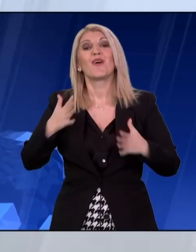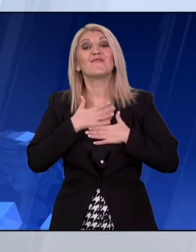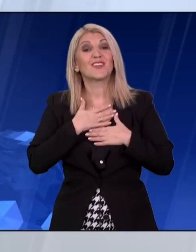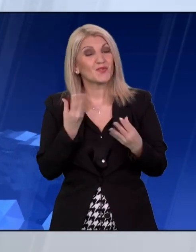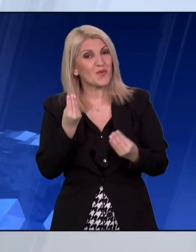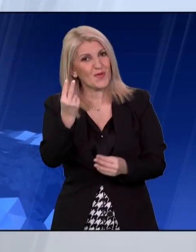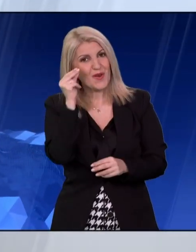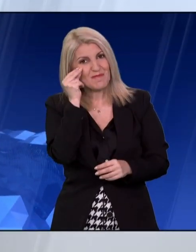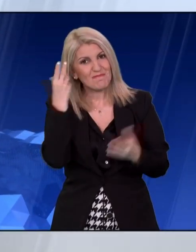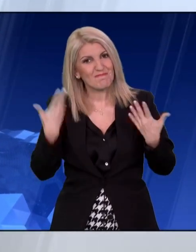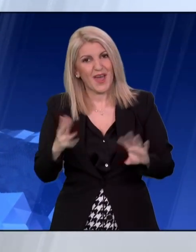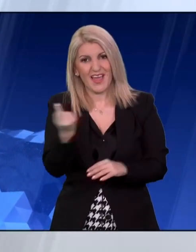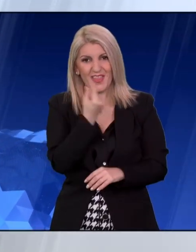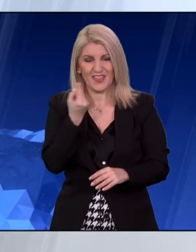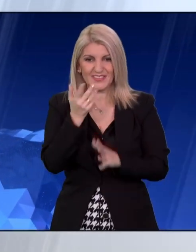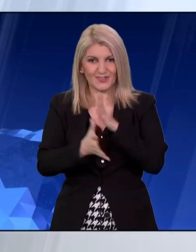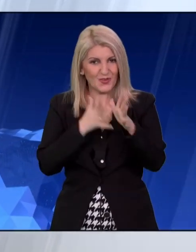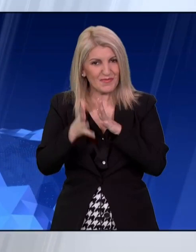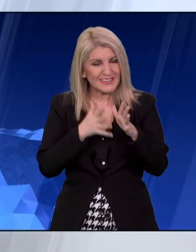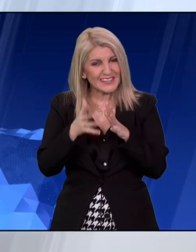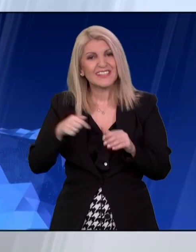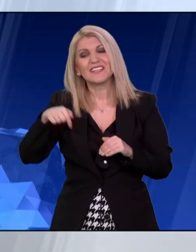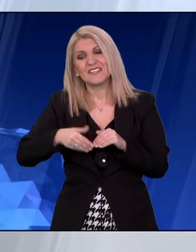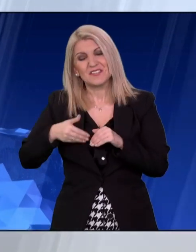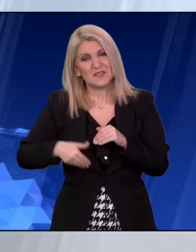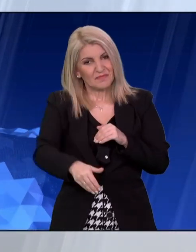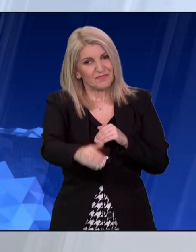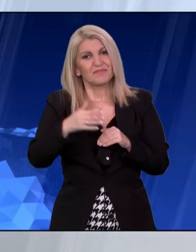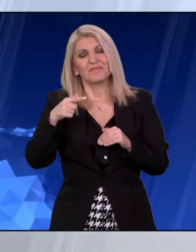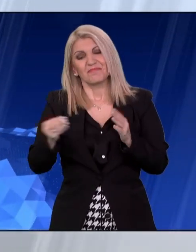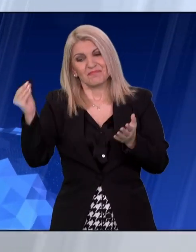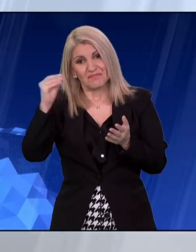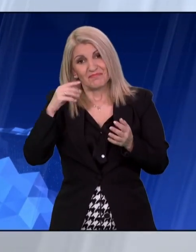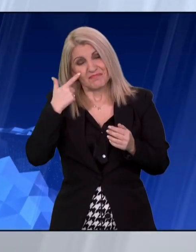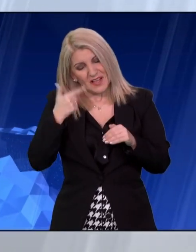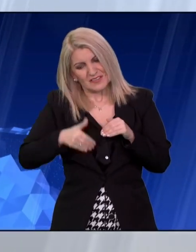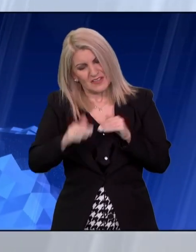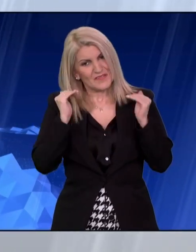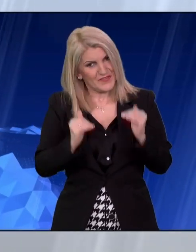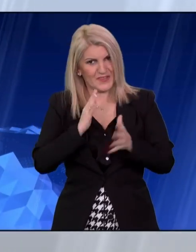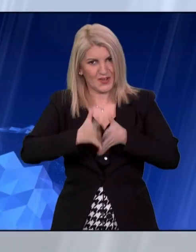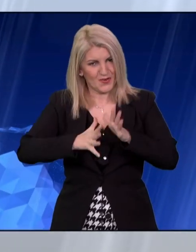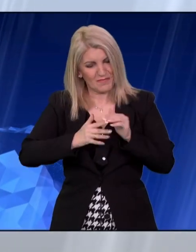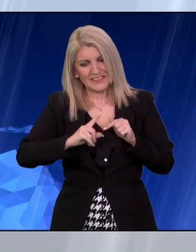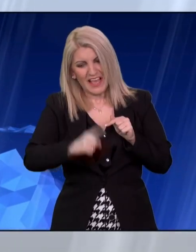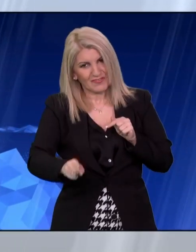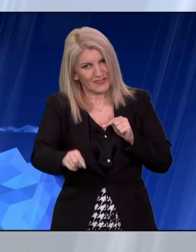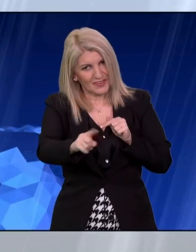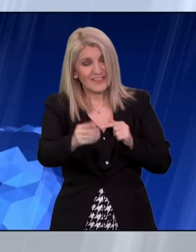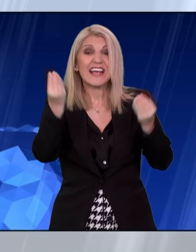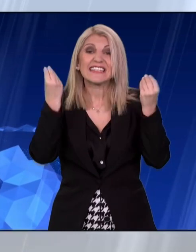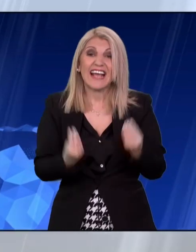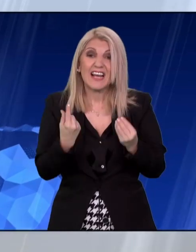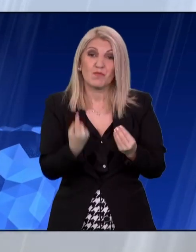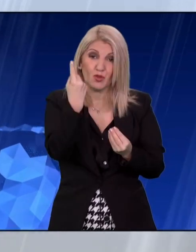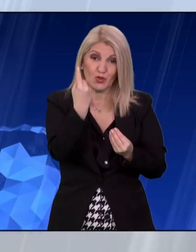εμάς για να ενημερωθείτε τώρα εμείς θα τα πούμε με τη νέα χρονιά το 2024 εύχομαι καλή πρωτοχρονιά και